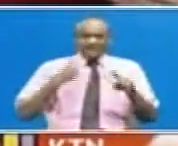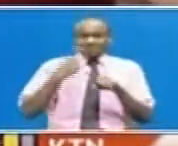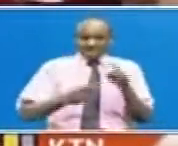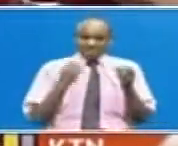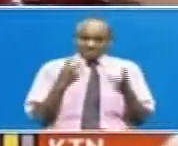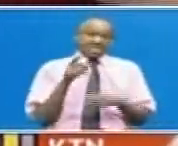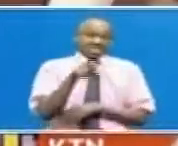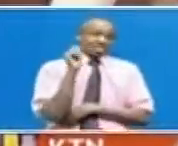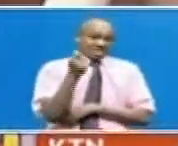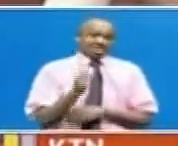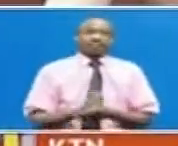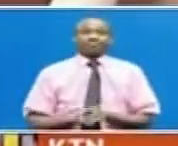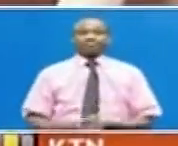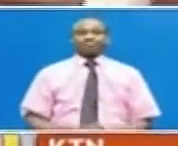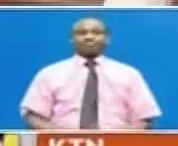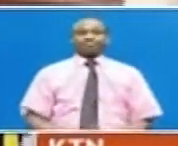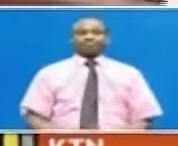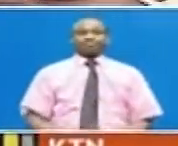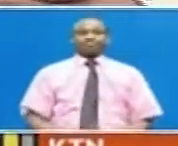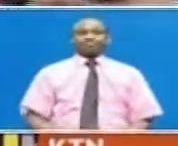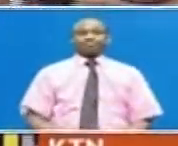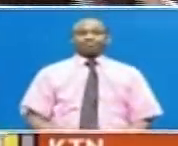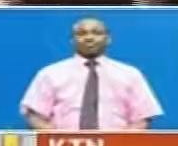mrefu humu nchini.